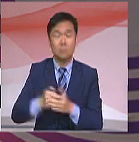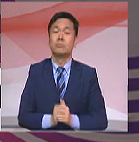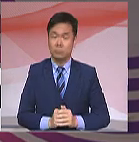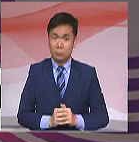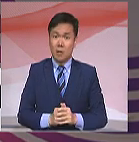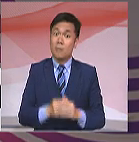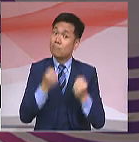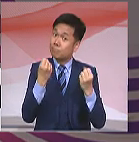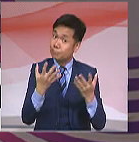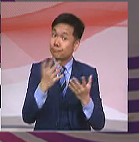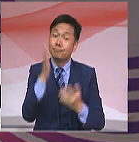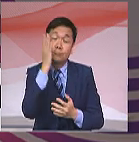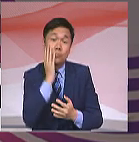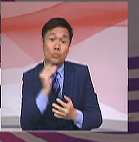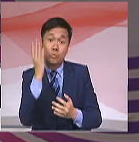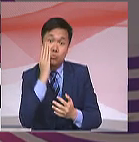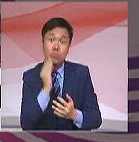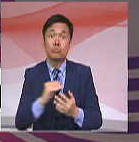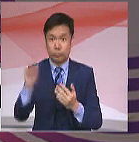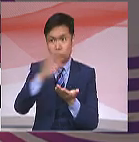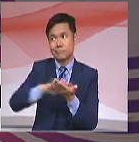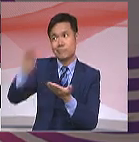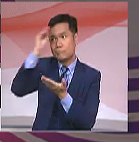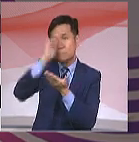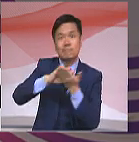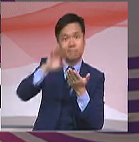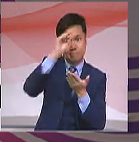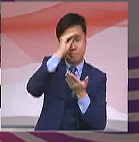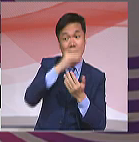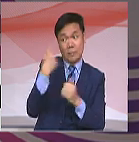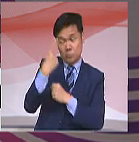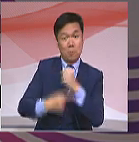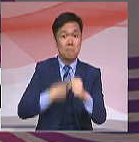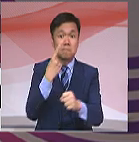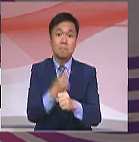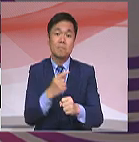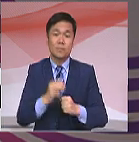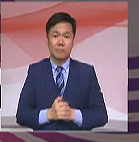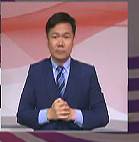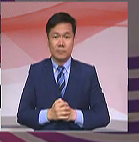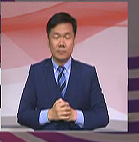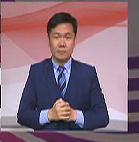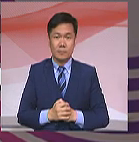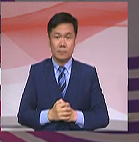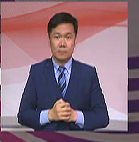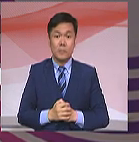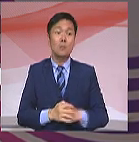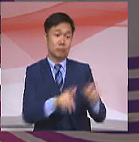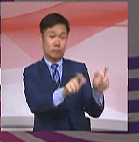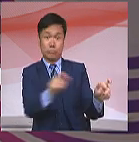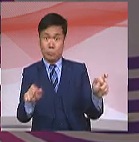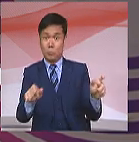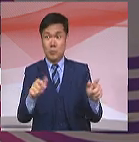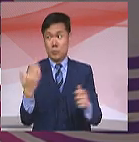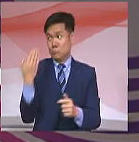kita pelajari dalam tempoh setahun yang lalu. Tidak ada sesiapa di antara kita yang